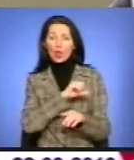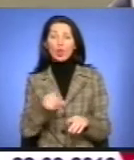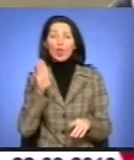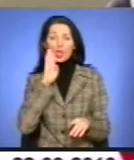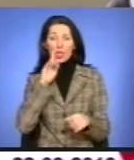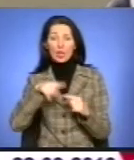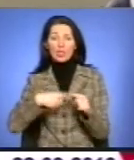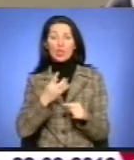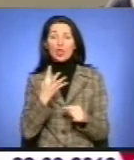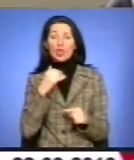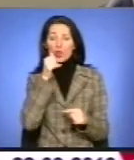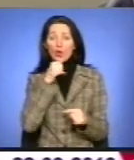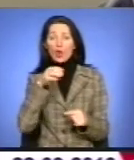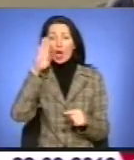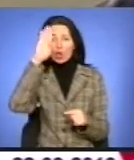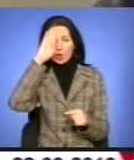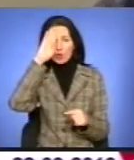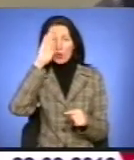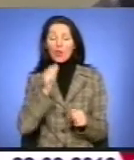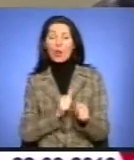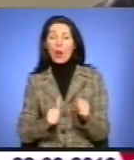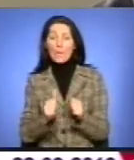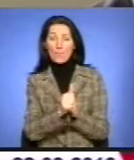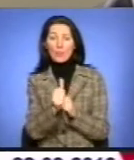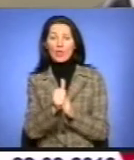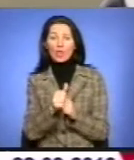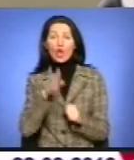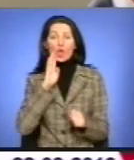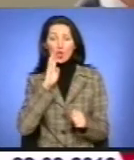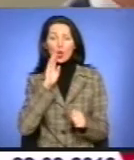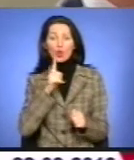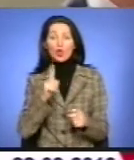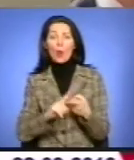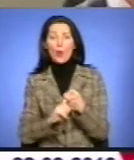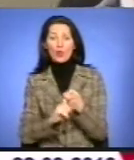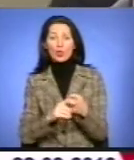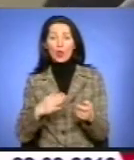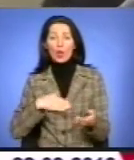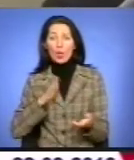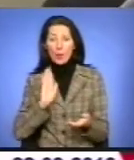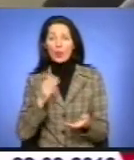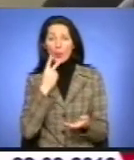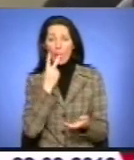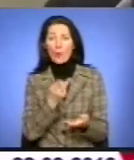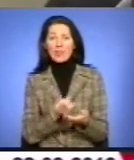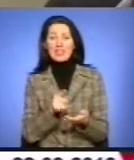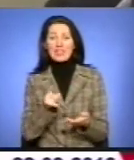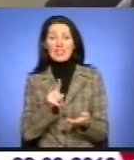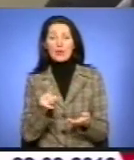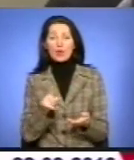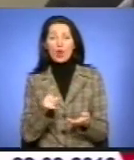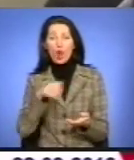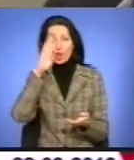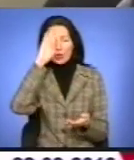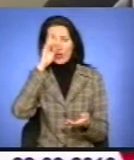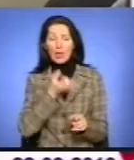4 роки чоловіки значно випереджають жінок, що, в принципі, пов'язано, ми далі будемо бачити, з тим, що